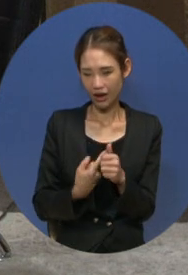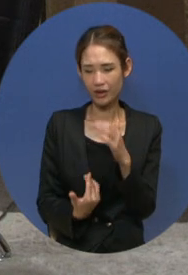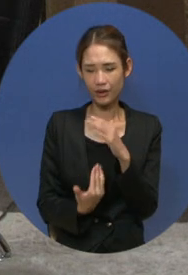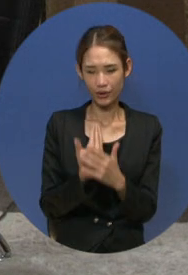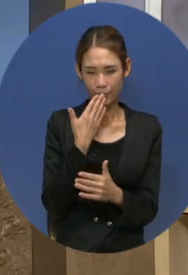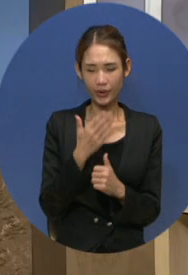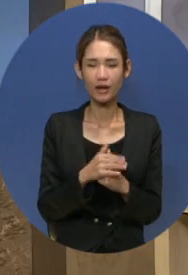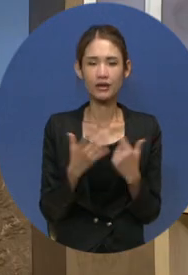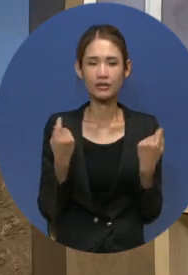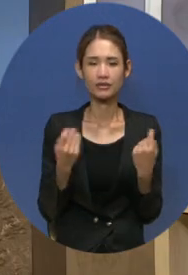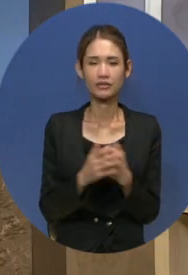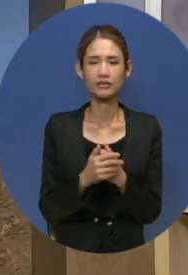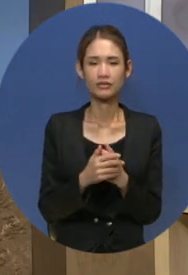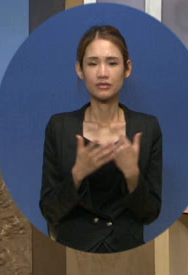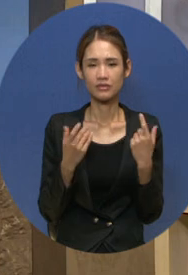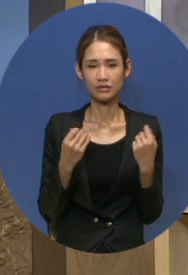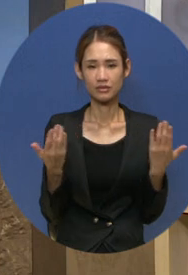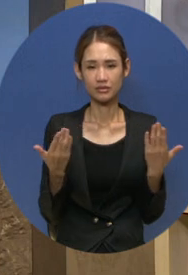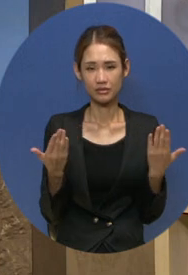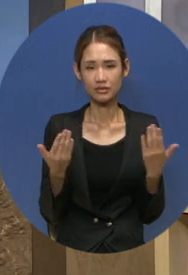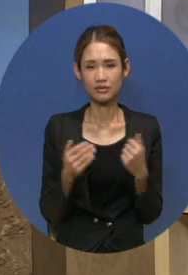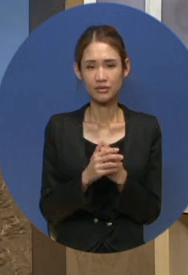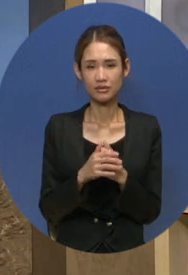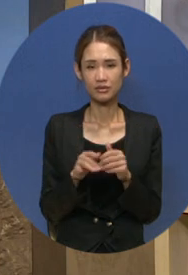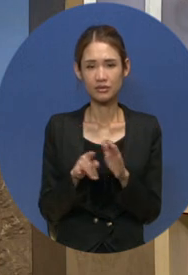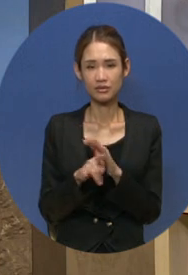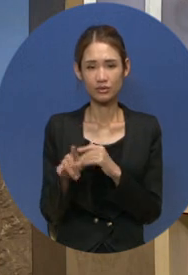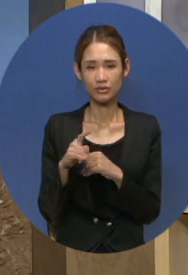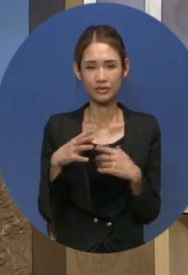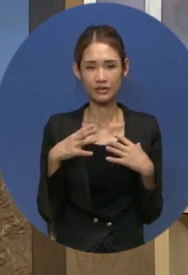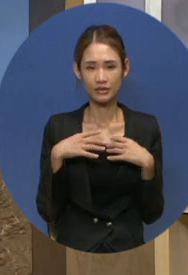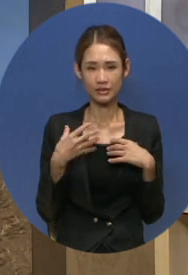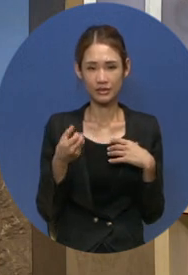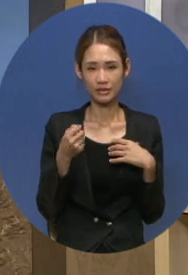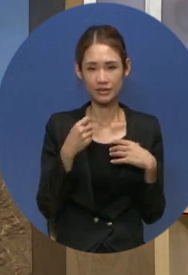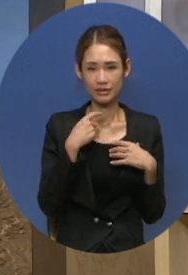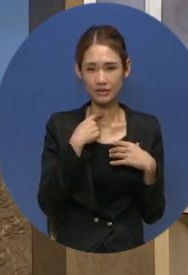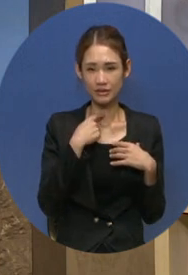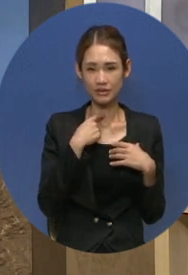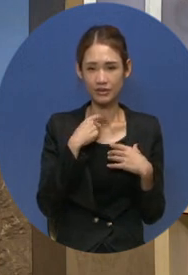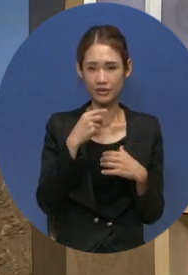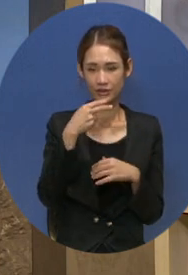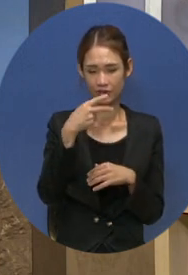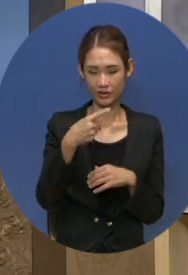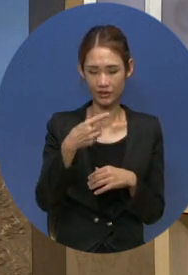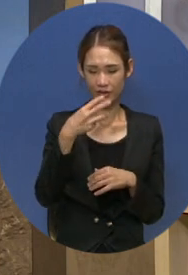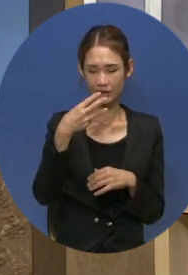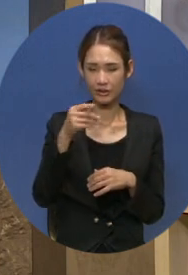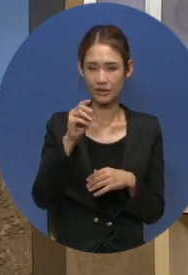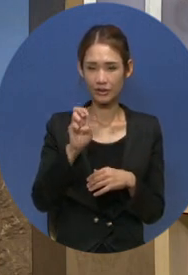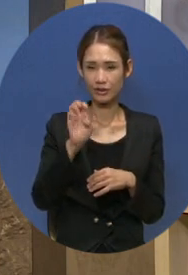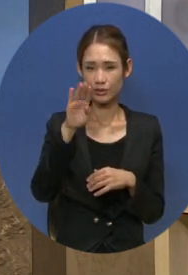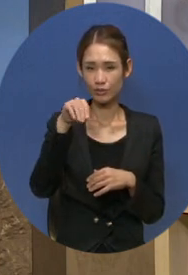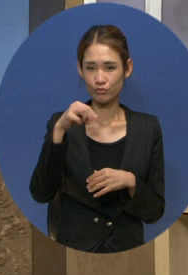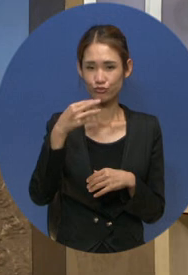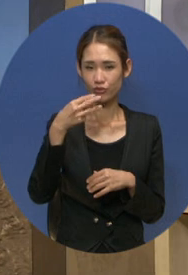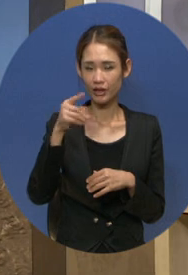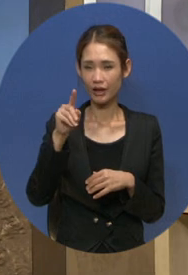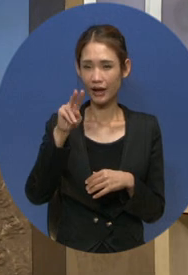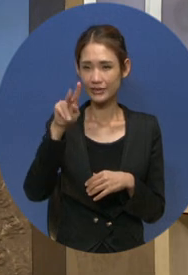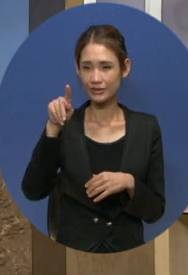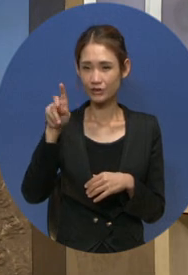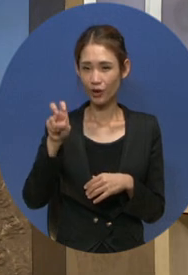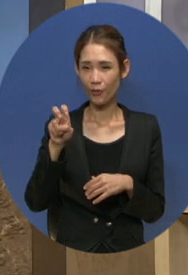이루어질 것 네. 같은데요. 네. 또 이런 일환으로 앞서서 굉장히 또 이 자부심을 가지고 자랑을 해주셨던 네.